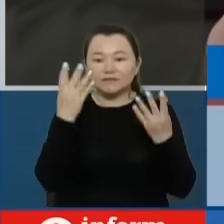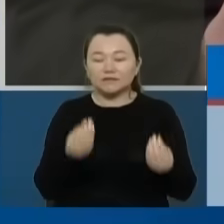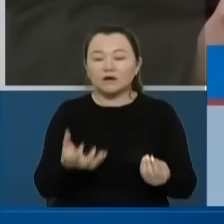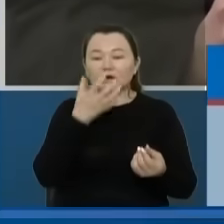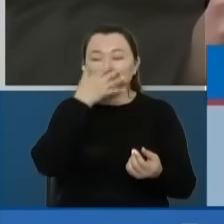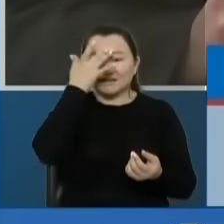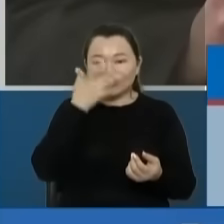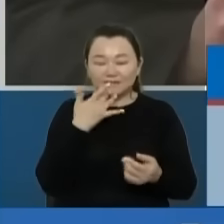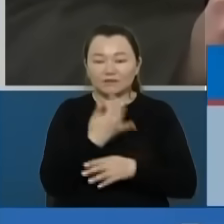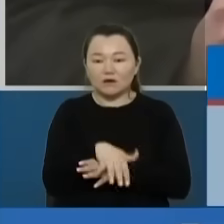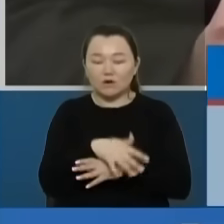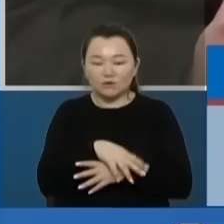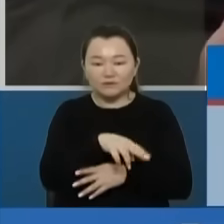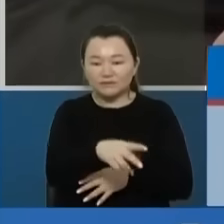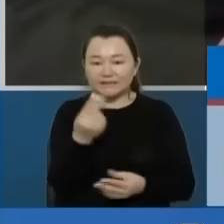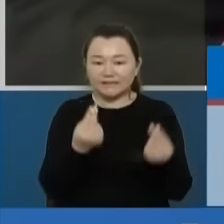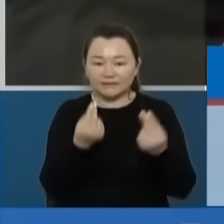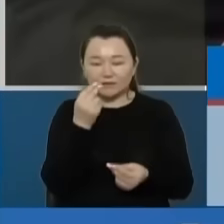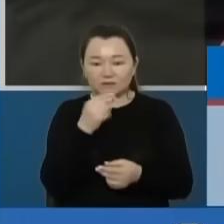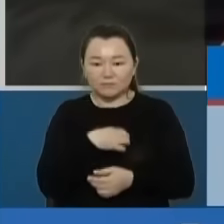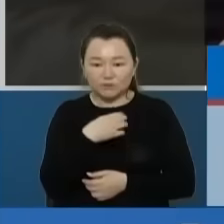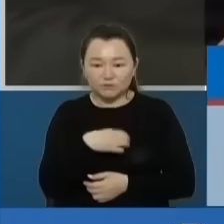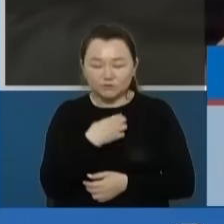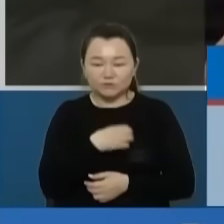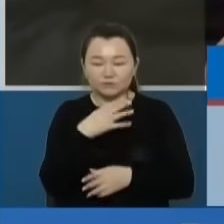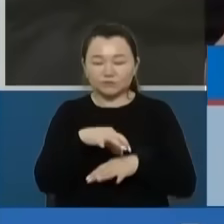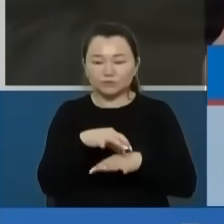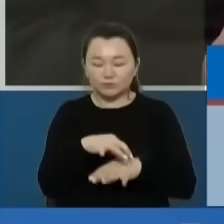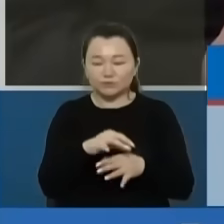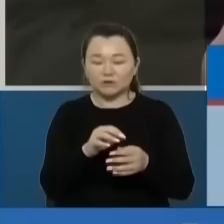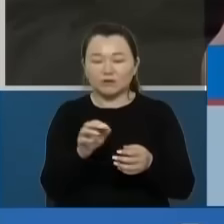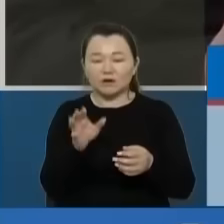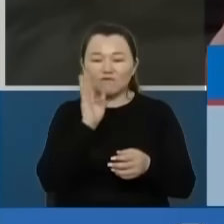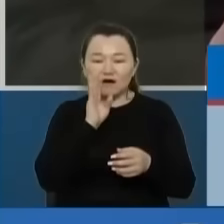ойын балаларын далаға жіберуге қорқады. Ең сорақысы мал терісі жуылған